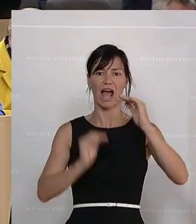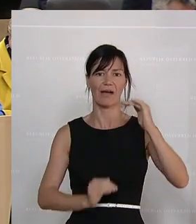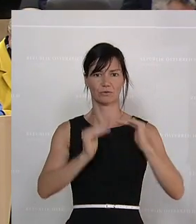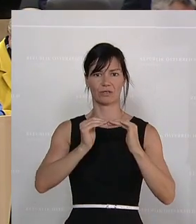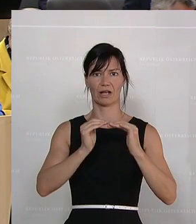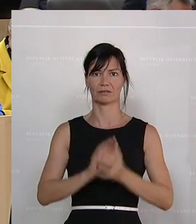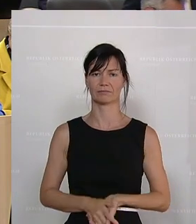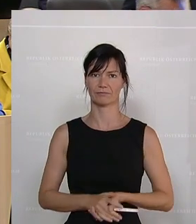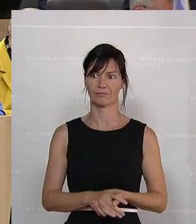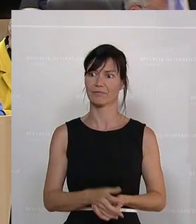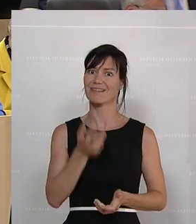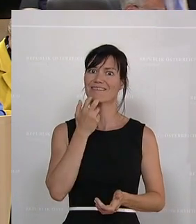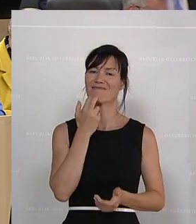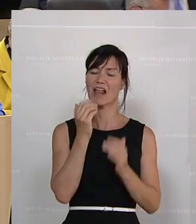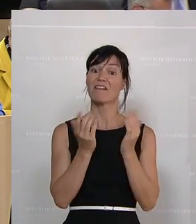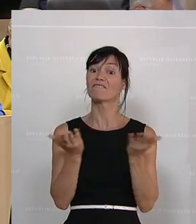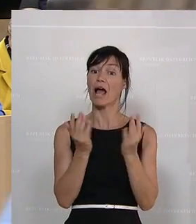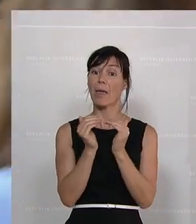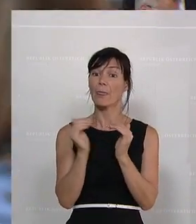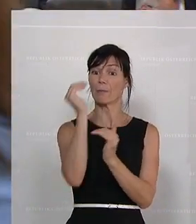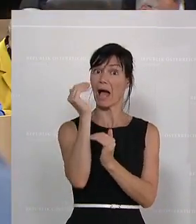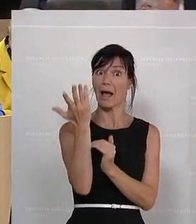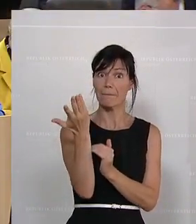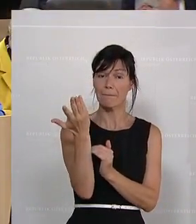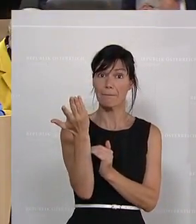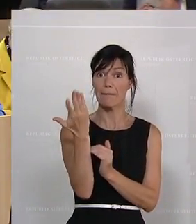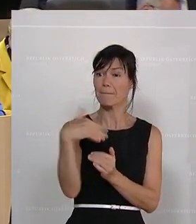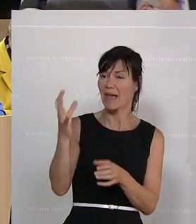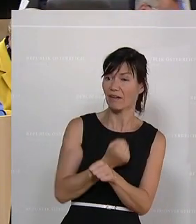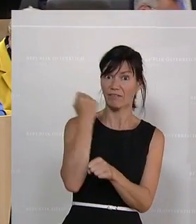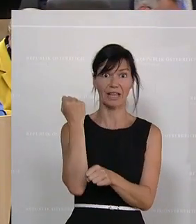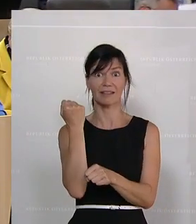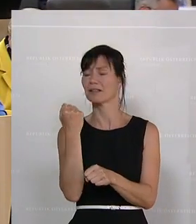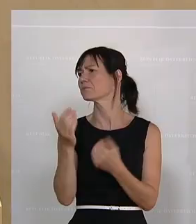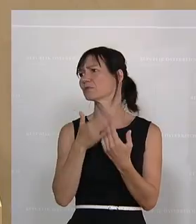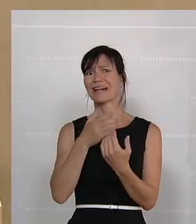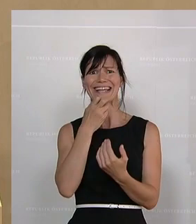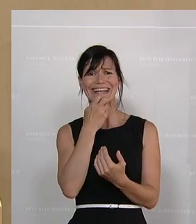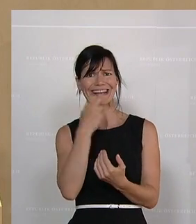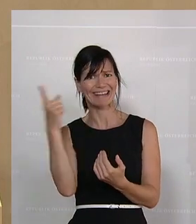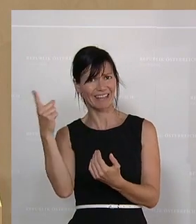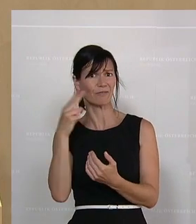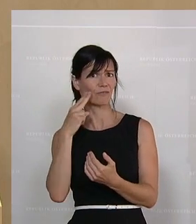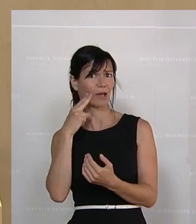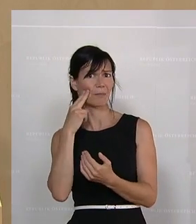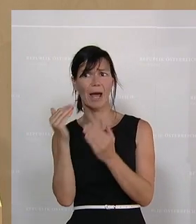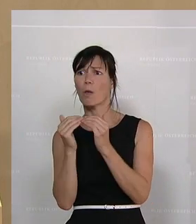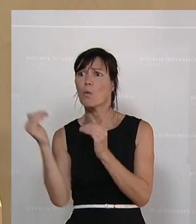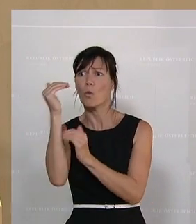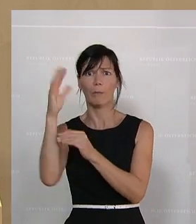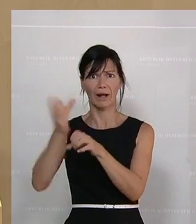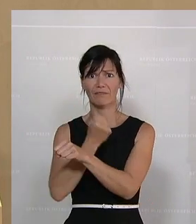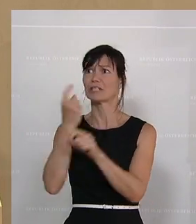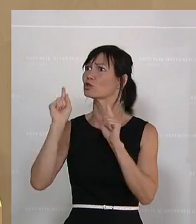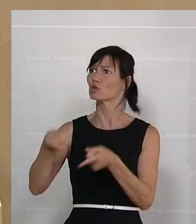ich will dass die über gewinne diese ungerechtfertigten über gewinne der energiekonzerne endlich abgeschöpft werden